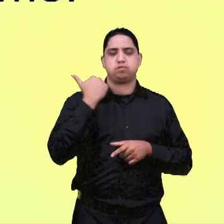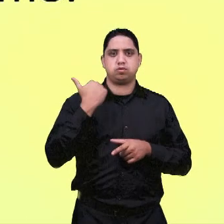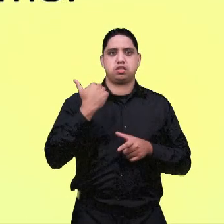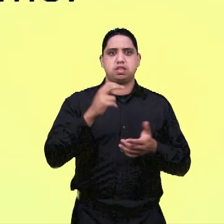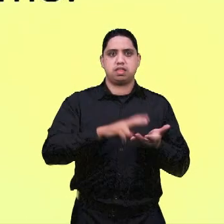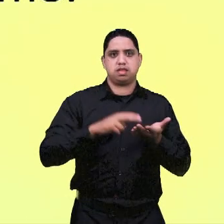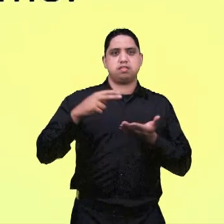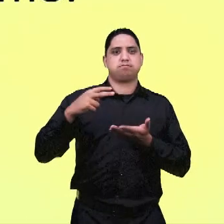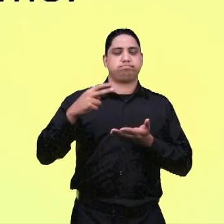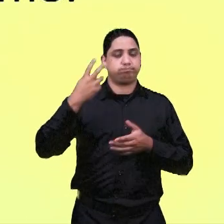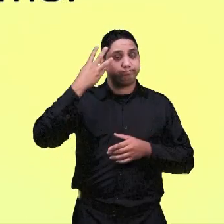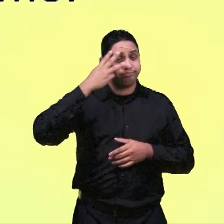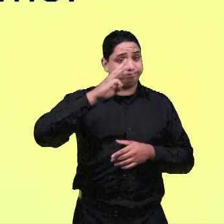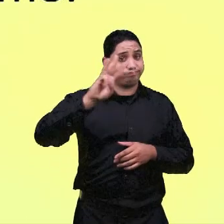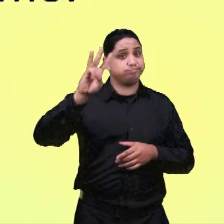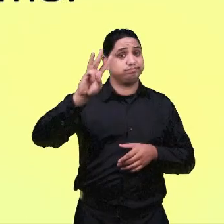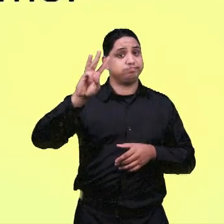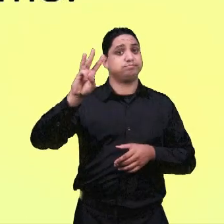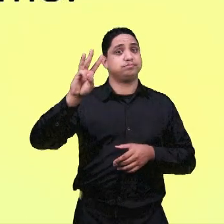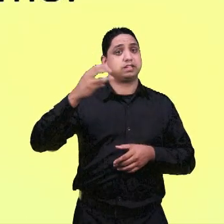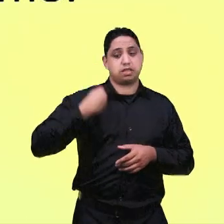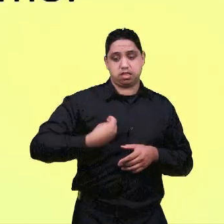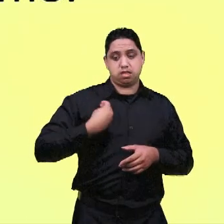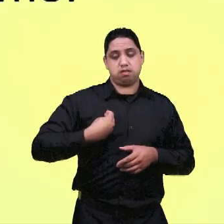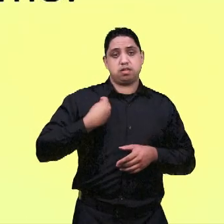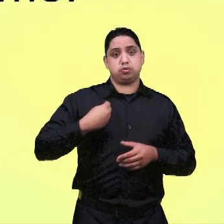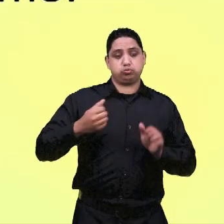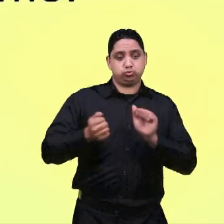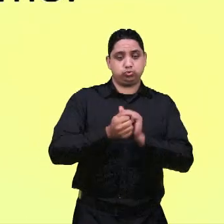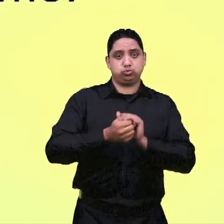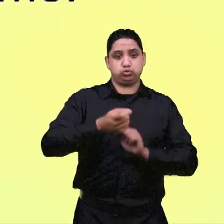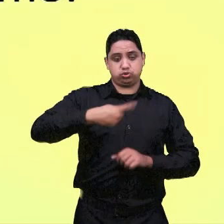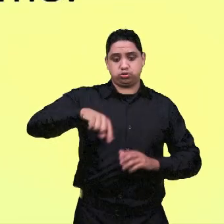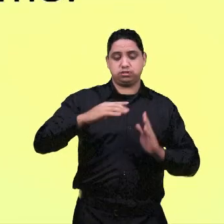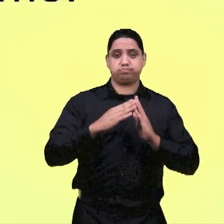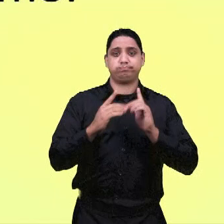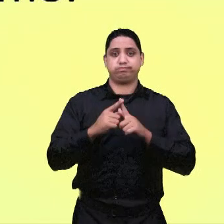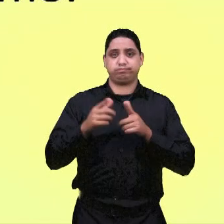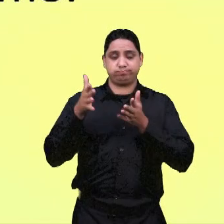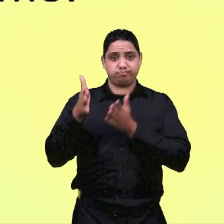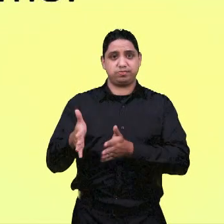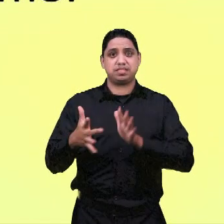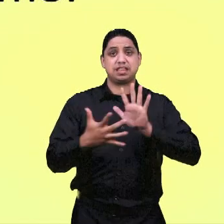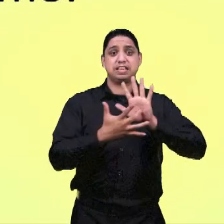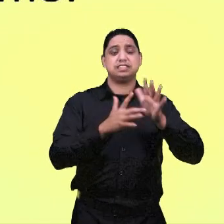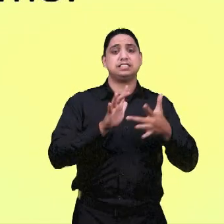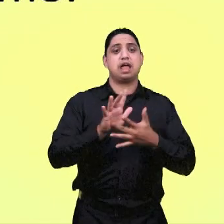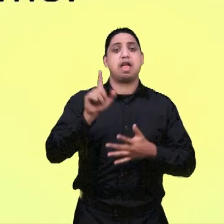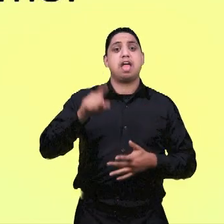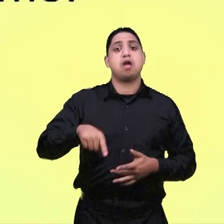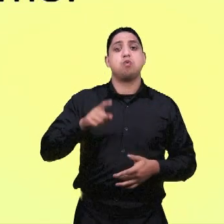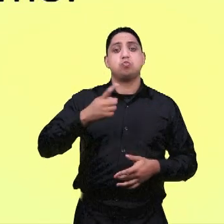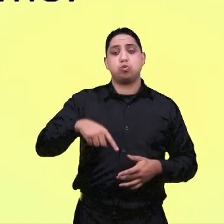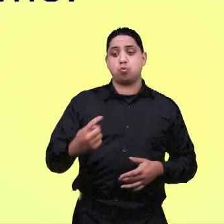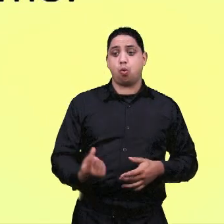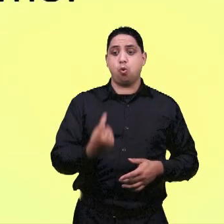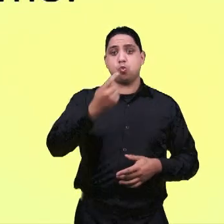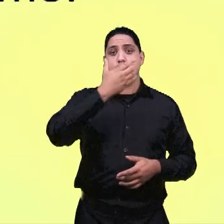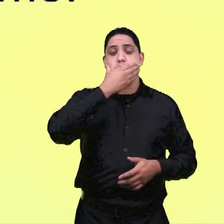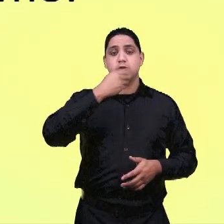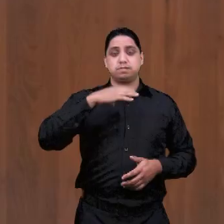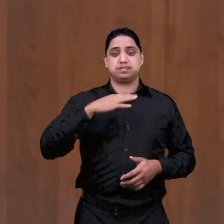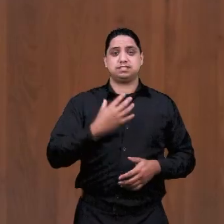a ressuscité au troisième jour. Il est vivant au milieu de son Église. Jésus est notre seul